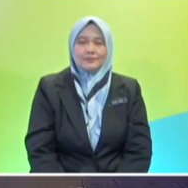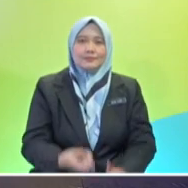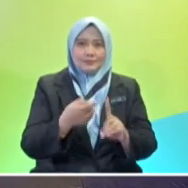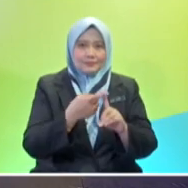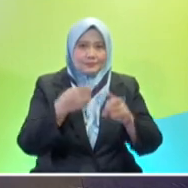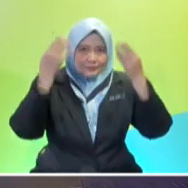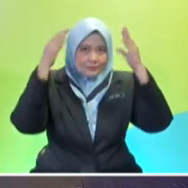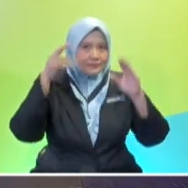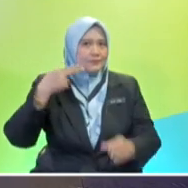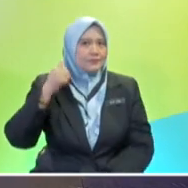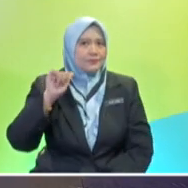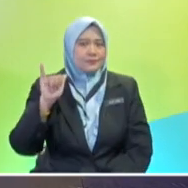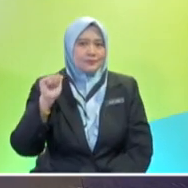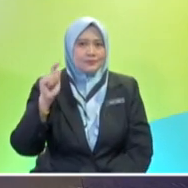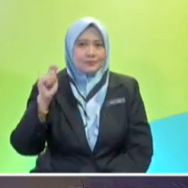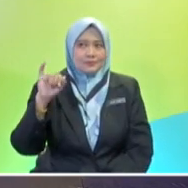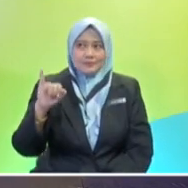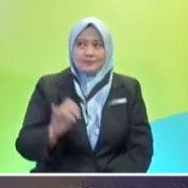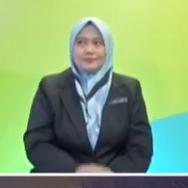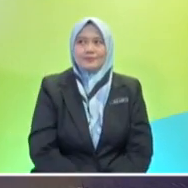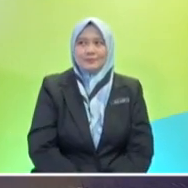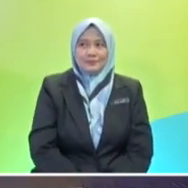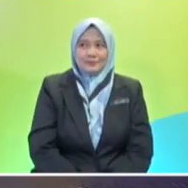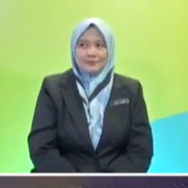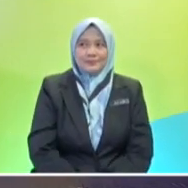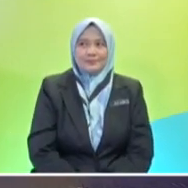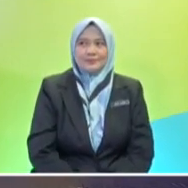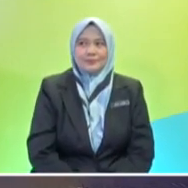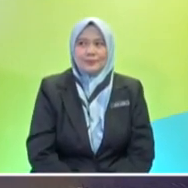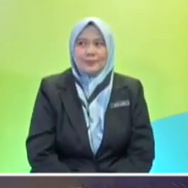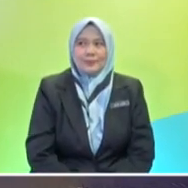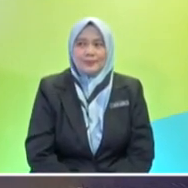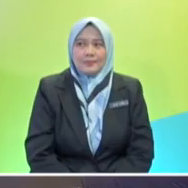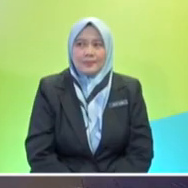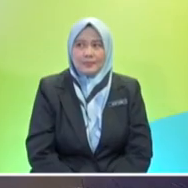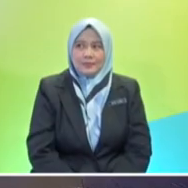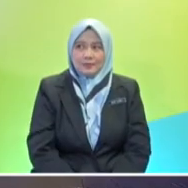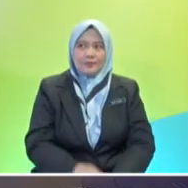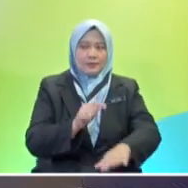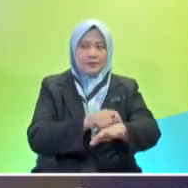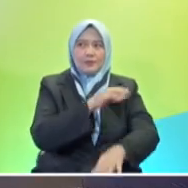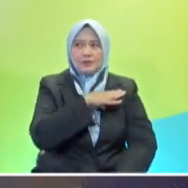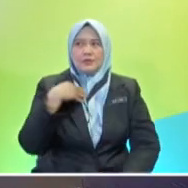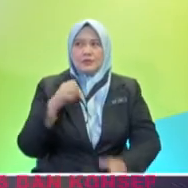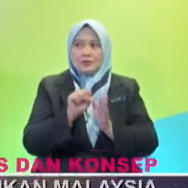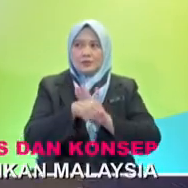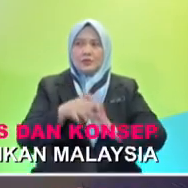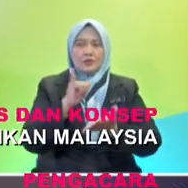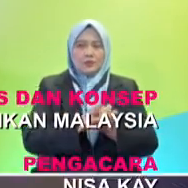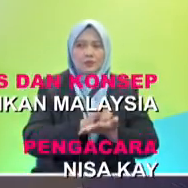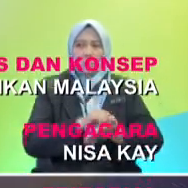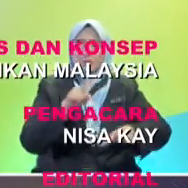semua. Saya mula dulu ya Cikgu. Ya, dipersilakan Nisa. Tika dan saat itu,